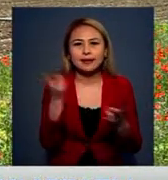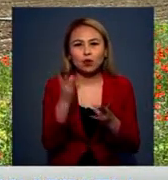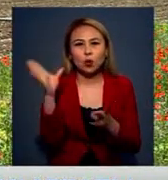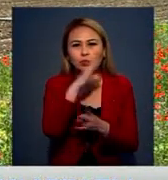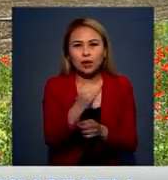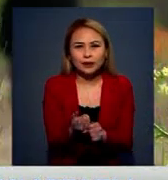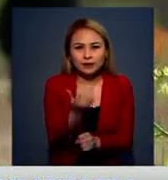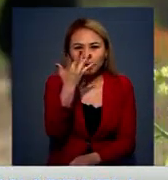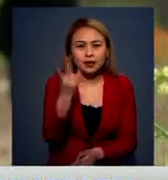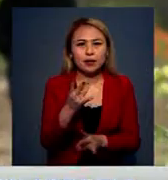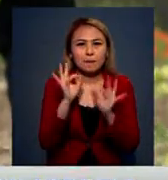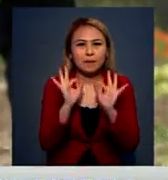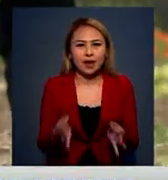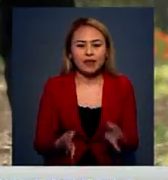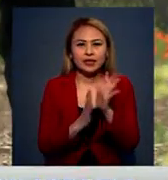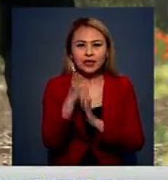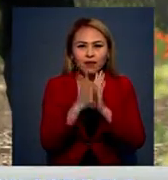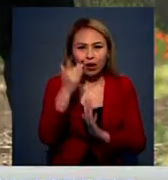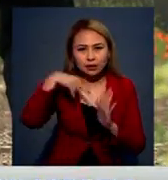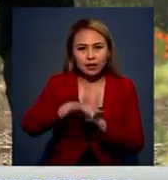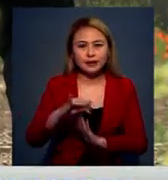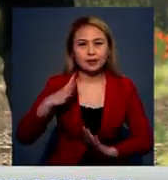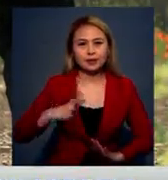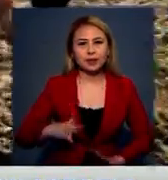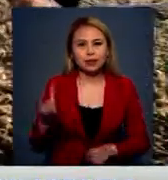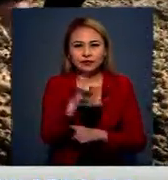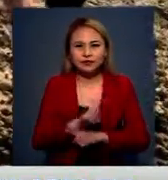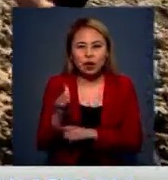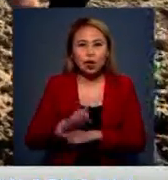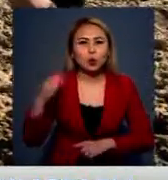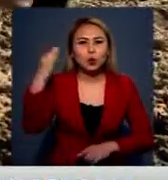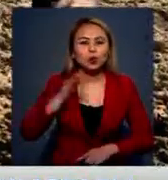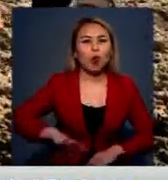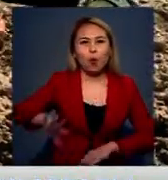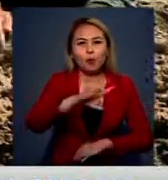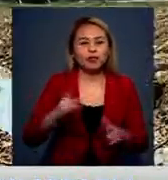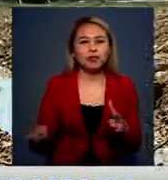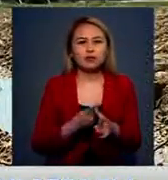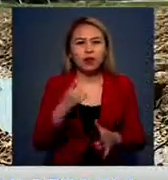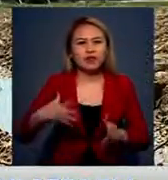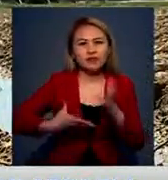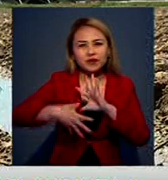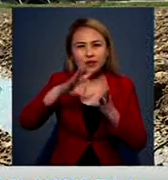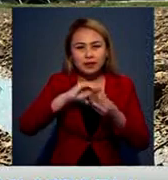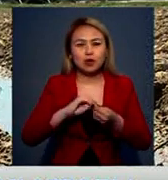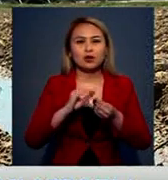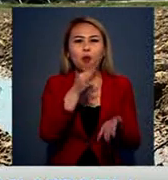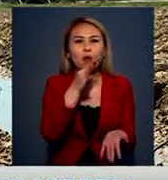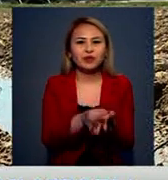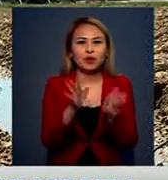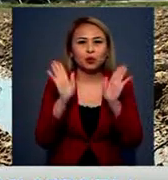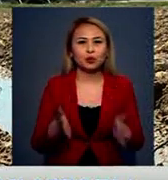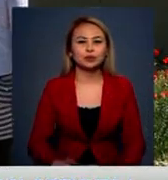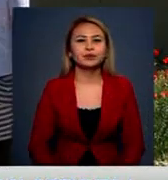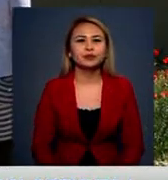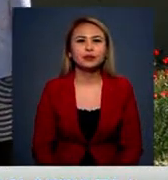талшығы жақсы болу шарт және зиянкестерге төзімді болуы тиіс. Түркістан сорты осы тұқымдардың барлығына жауап береді, дейді шаруашылық